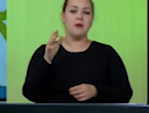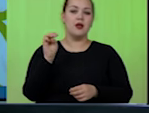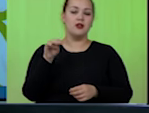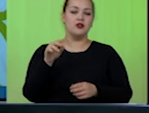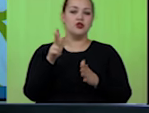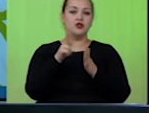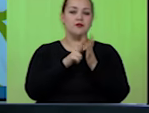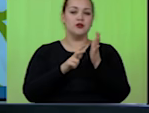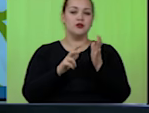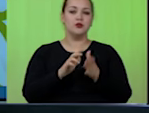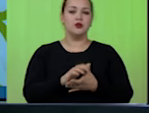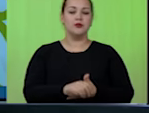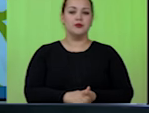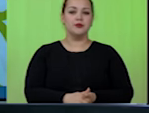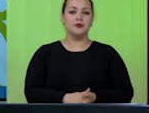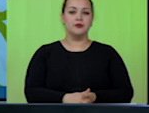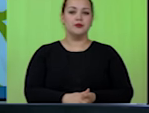5800.